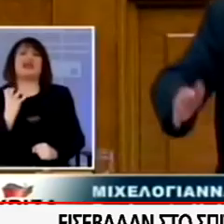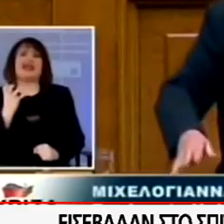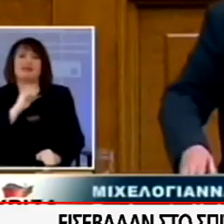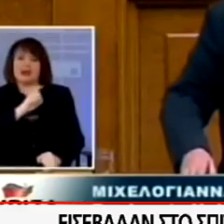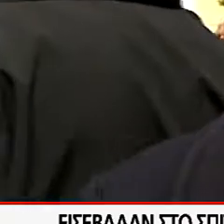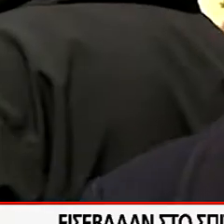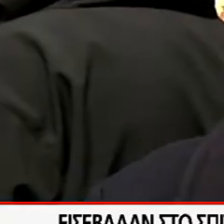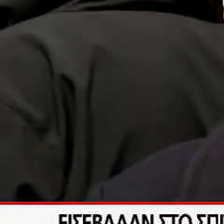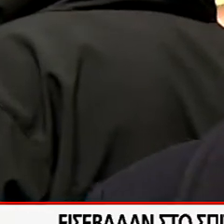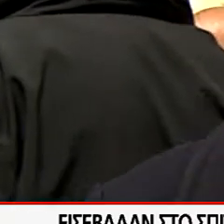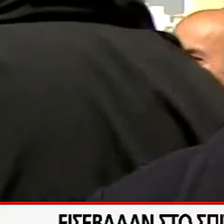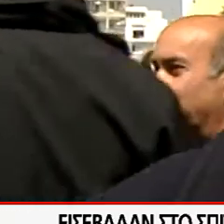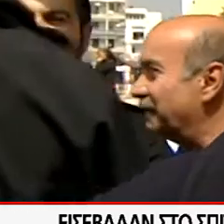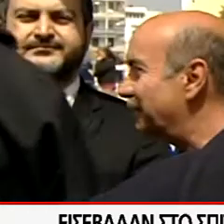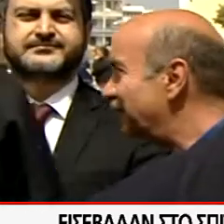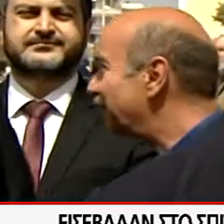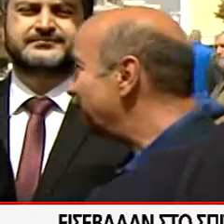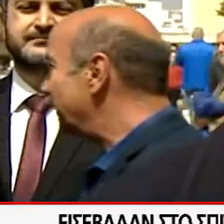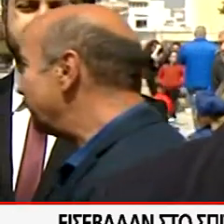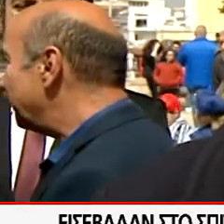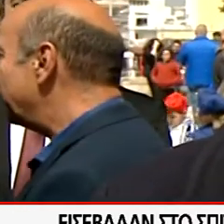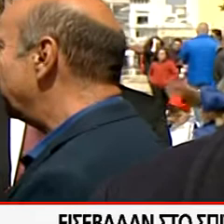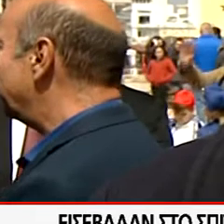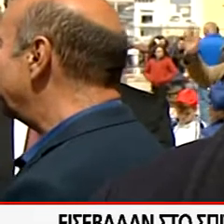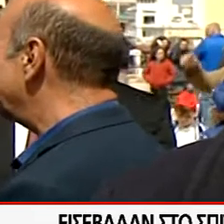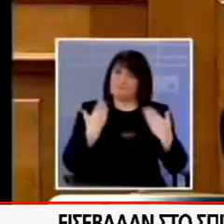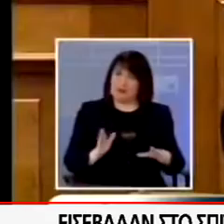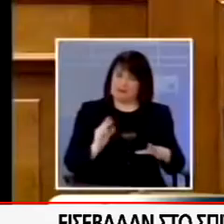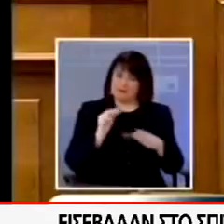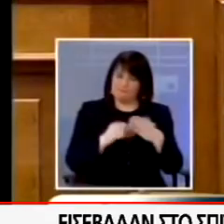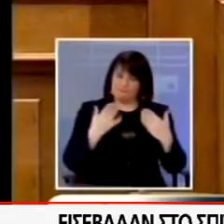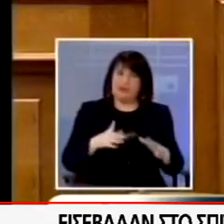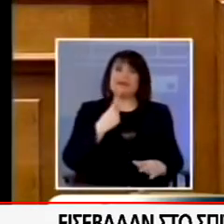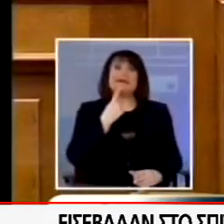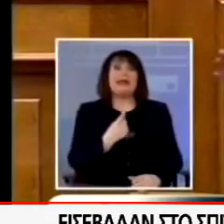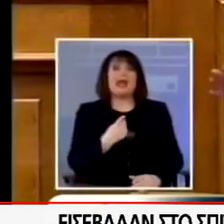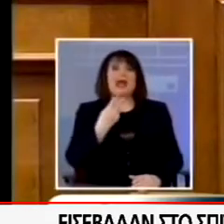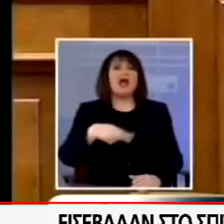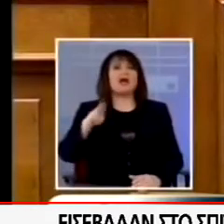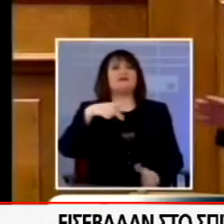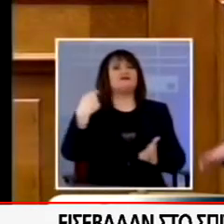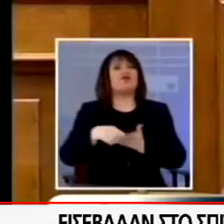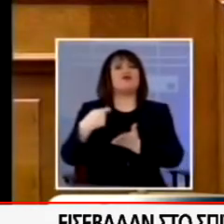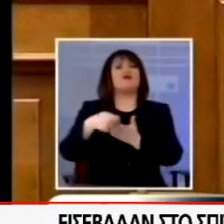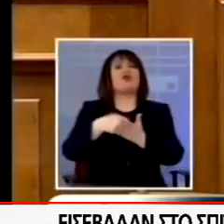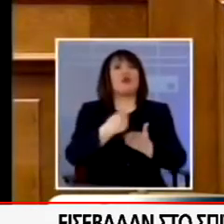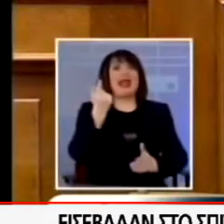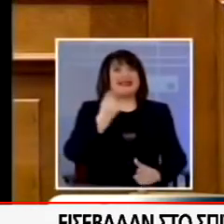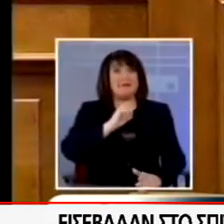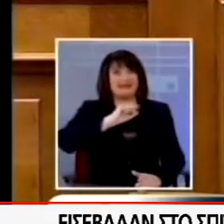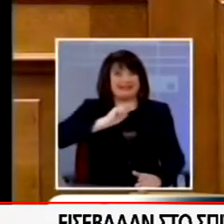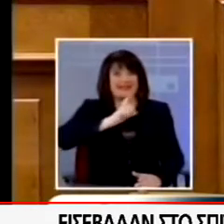του Σαββάτου. Ο ίδιος ο κύριος Μιχελογεννάκης εξέφρασε την ευχή να πρόκειται για τυχαίο περιστατικό, ενώ δήλωσε ένας απλός